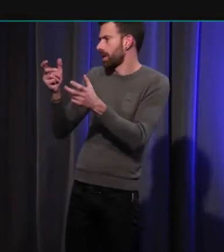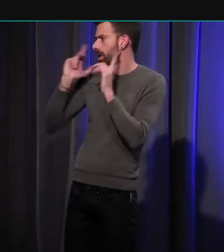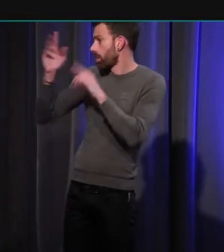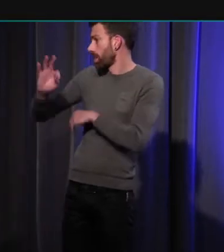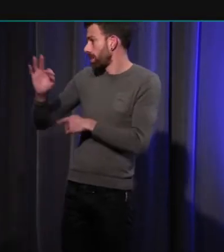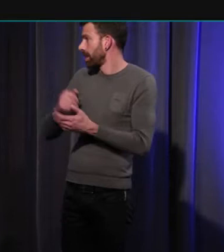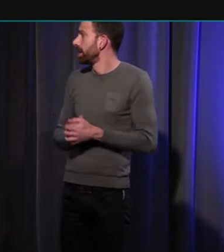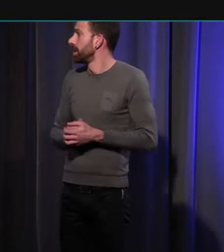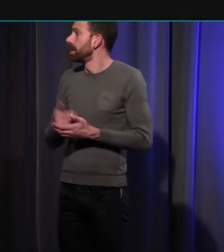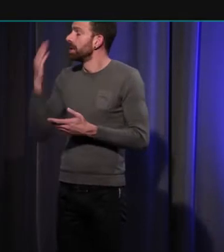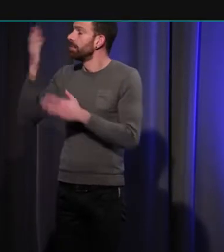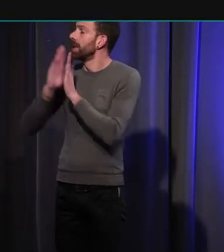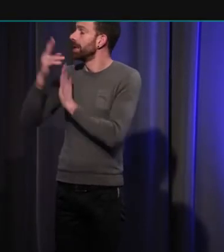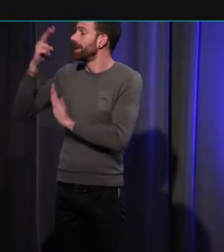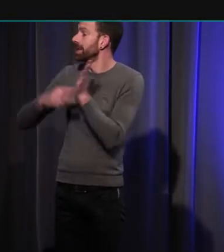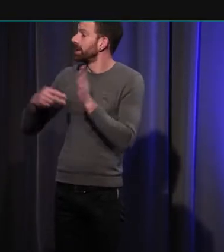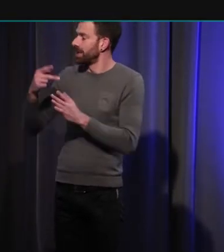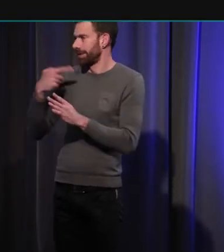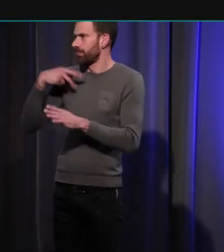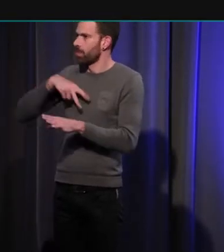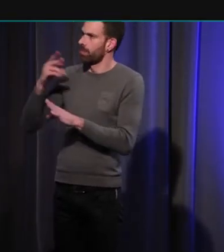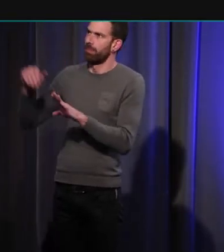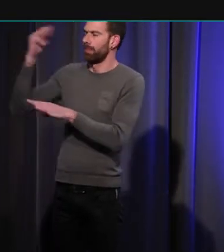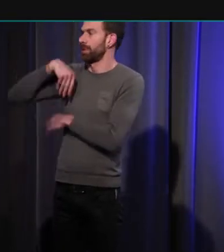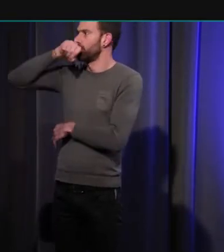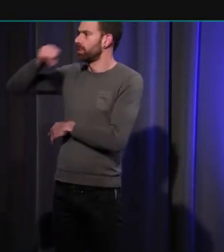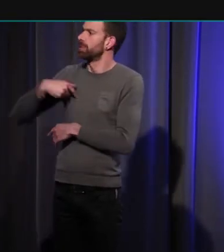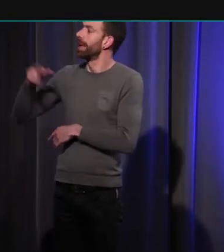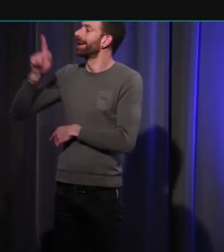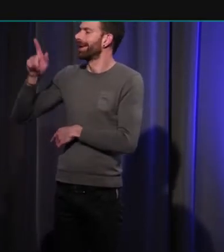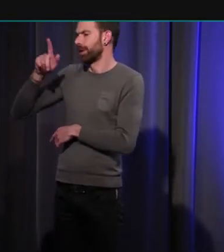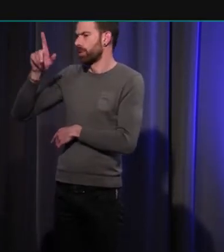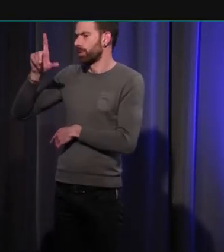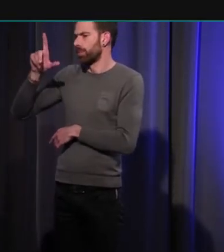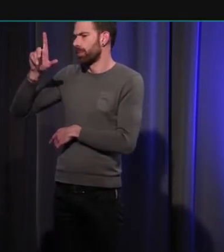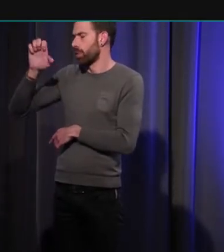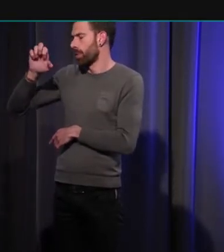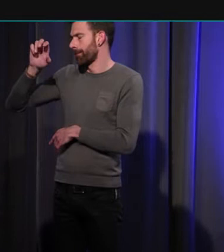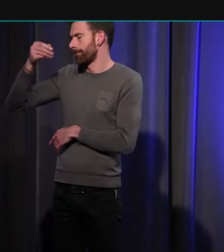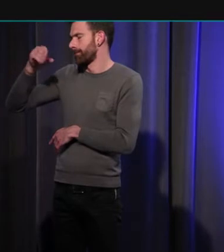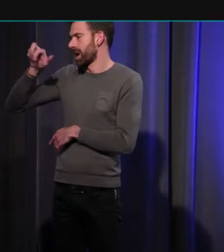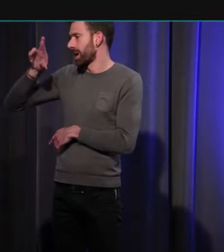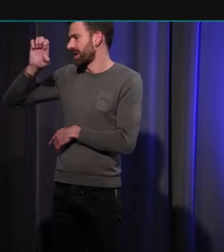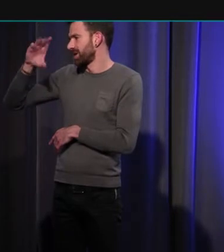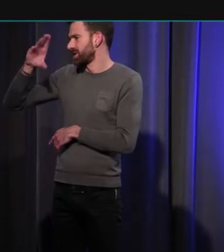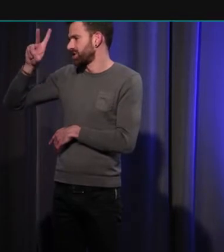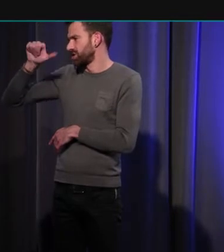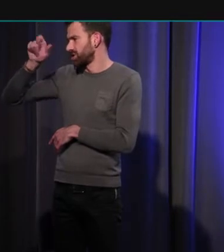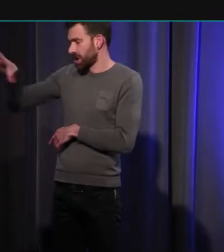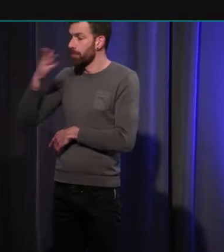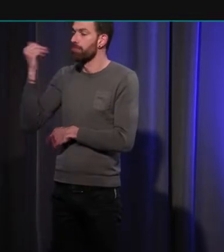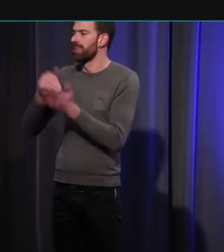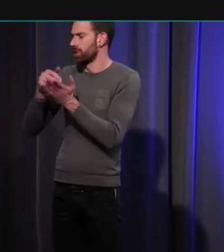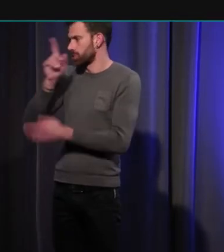de mon maître vénéré georges duby dioum le maréchal le meilleur chevalier du monde qui se lit comme un jean un roman génial mais